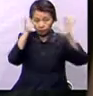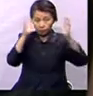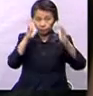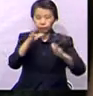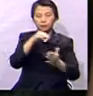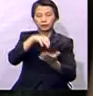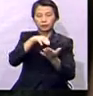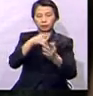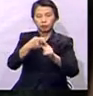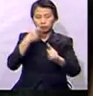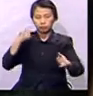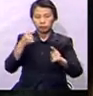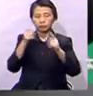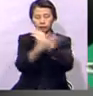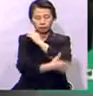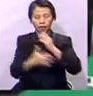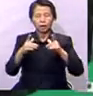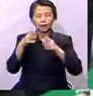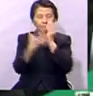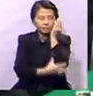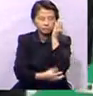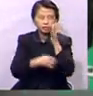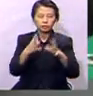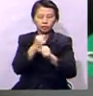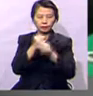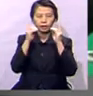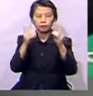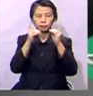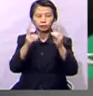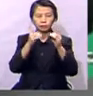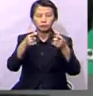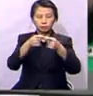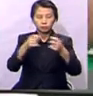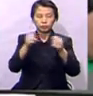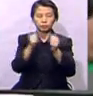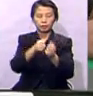malah pelajar dari negara miskin untuk mendapatkan pendidikan Jepun dengan kos yang rendah.